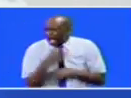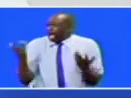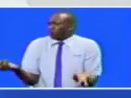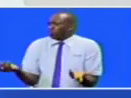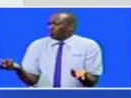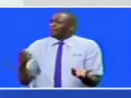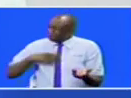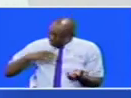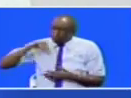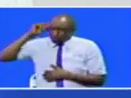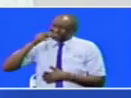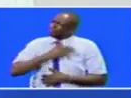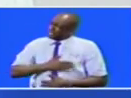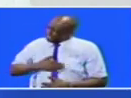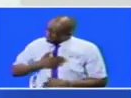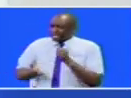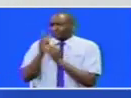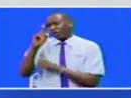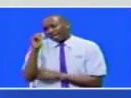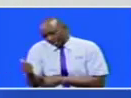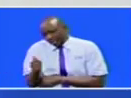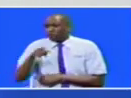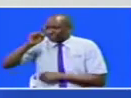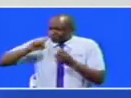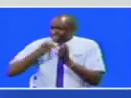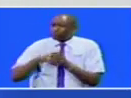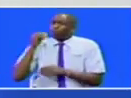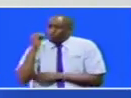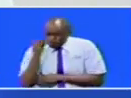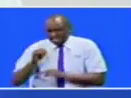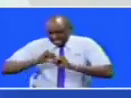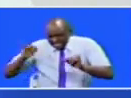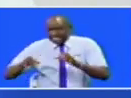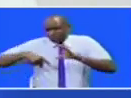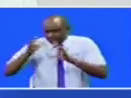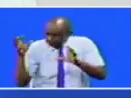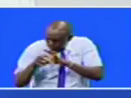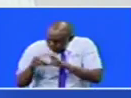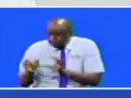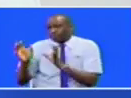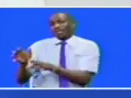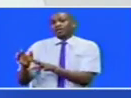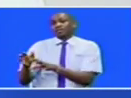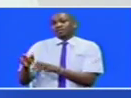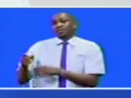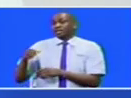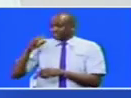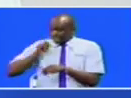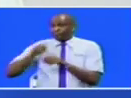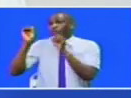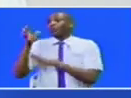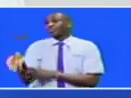Tunawaomba watu wa Mombasa, tafadhali tusaidiane, hata kuanzia nyumbani, panga taka, tutakuja kuchukua, kwa sababu ya njia ya